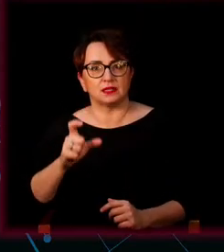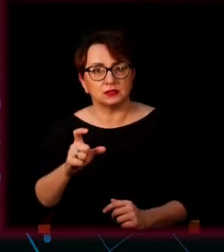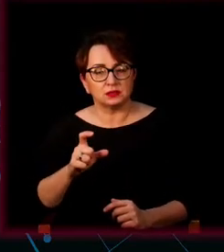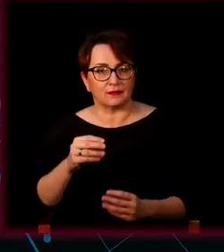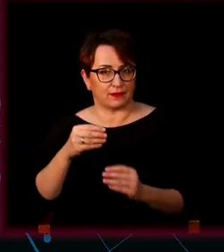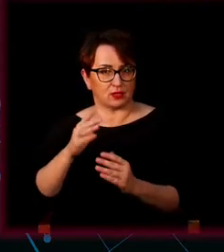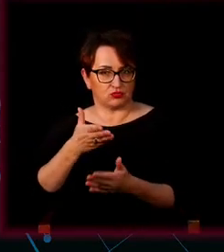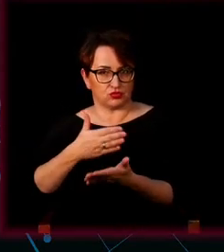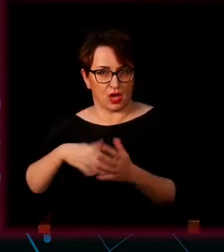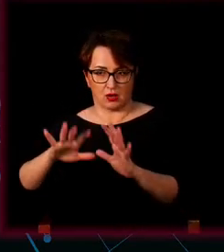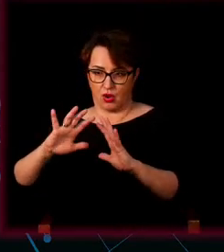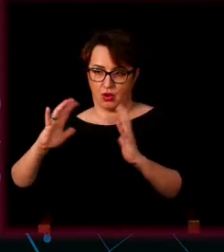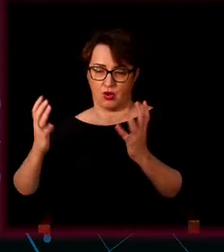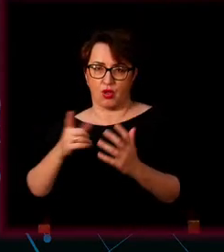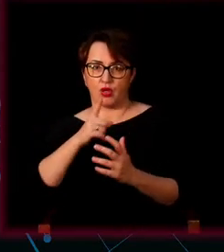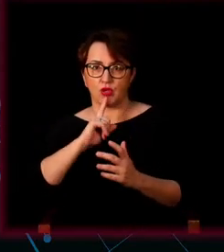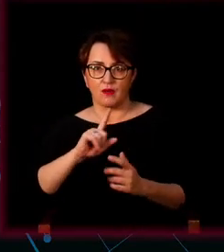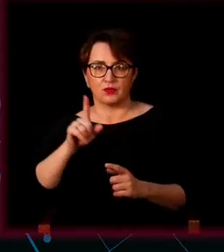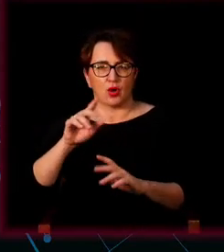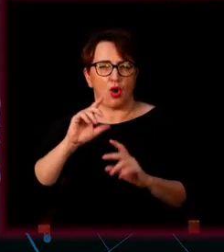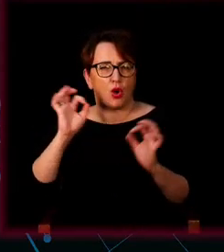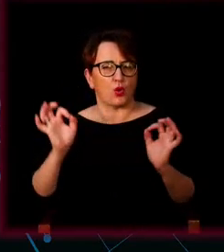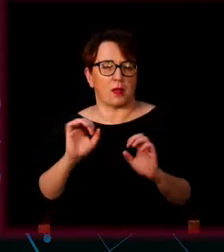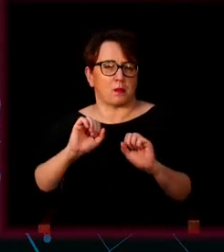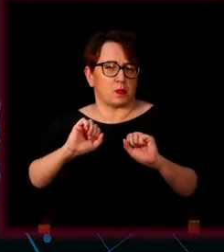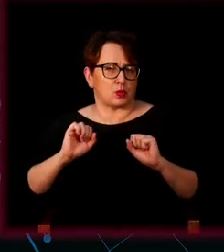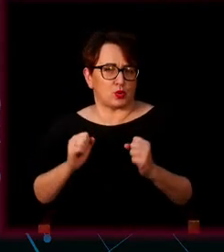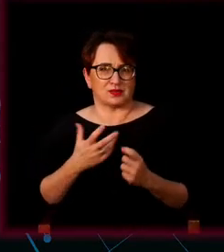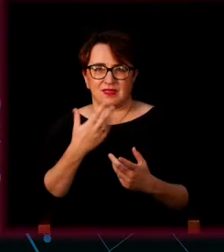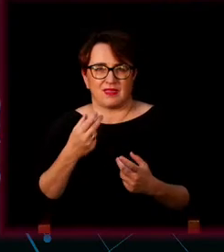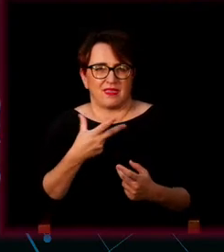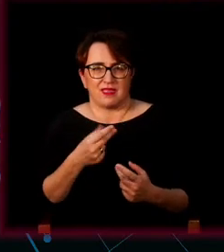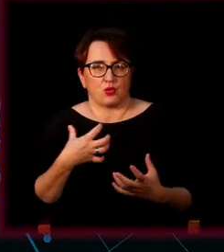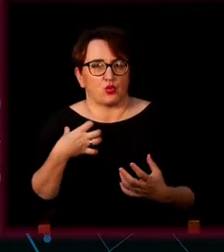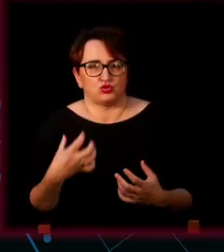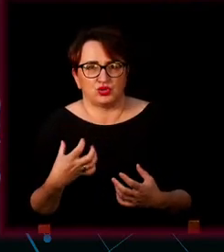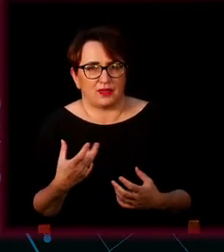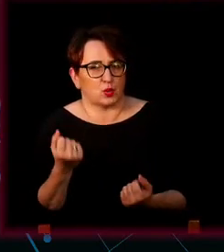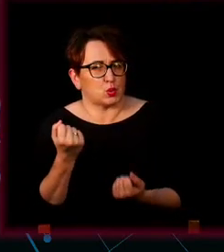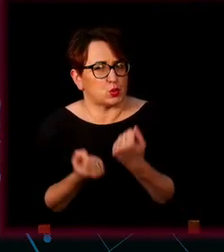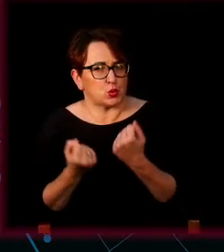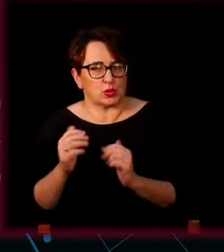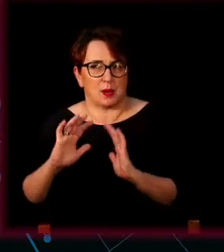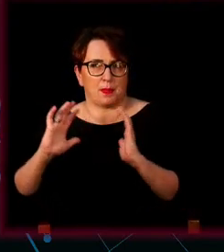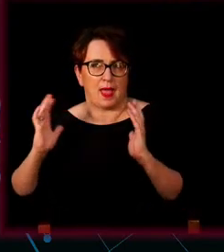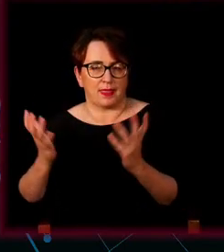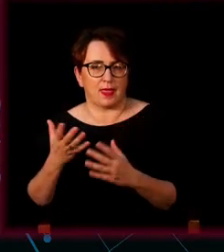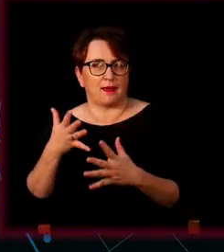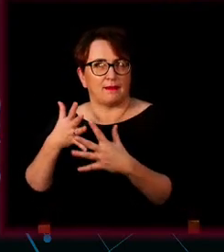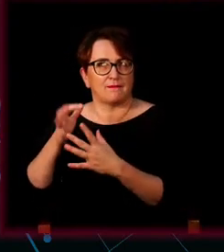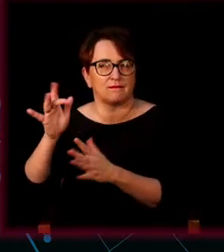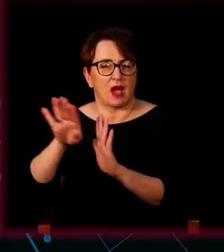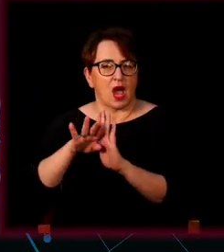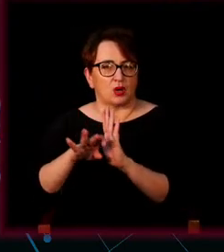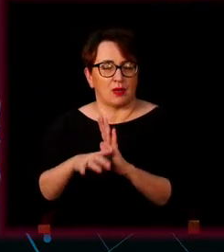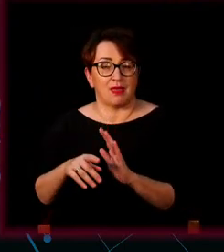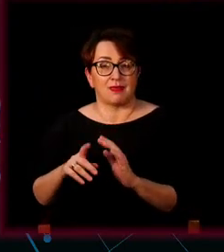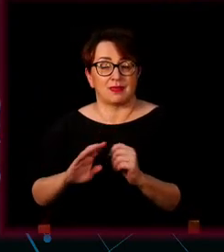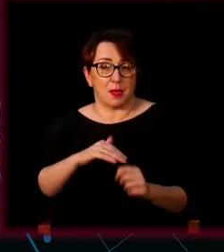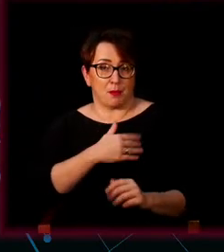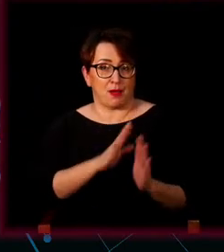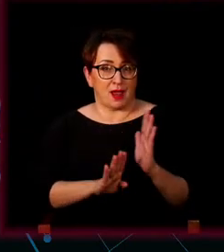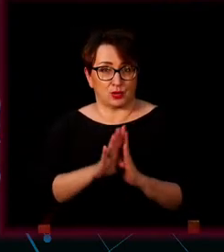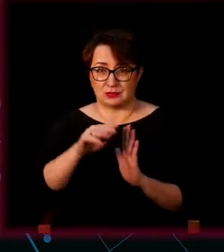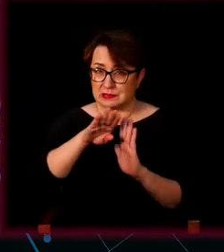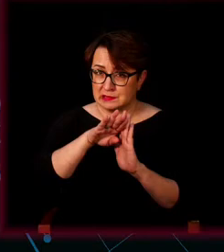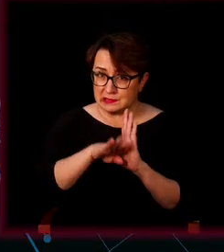tej planety jest pokryta lodowcem. Jest to w ogóle taka mroźna, strasznie niegościnna, taka trudna planeta, jeśli chodzi o te warunki z niskimi temperaturami